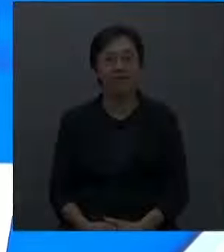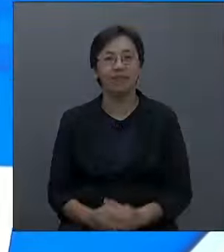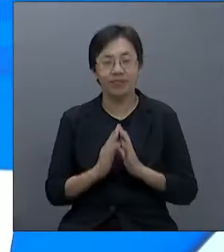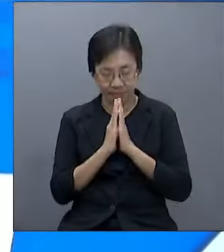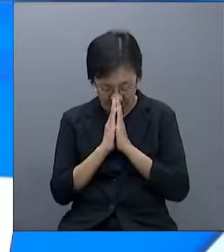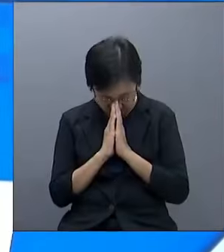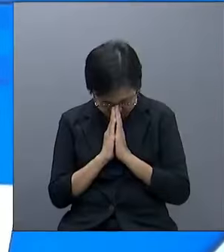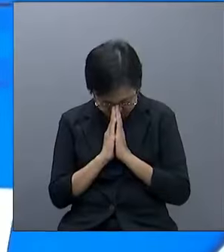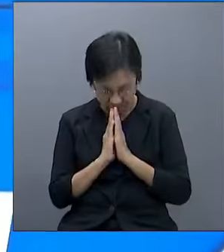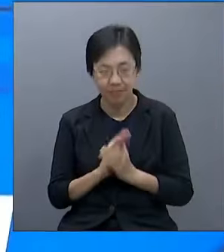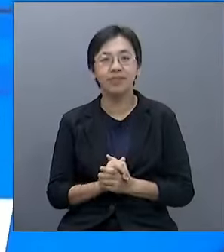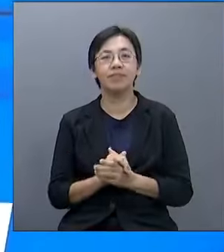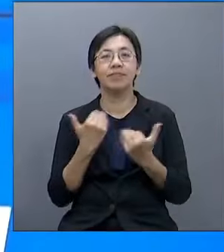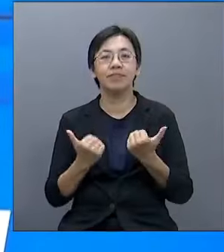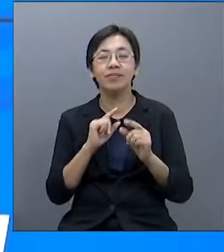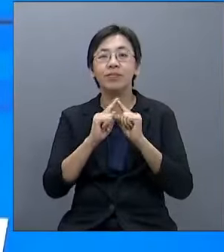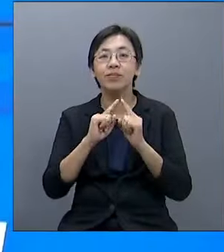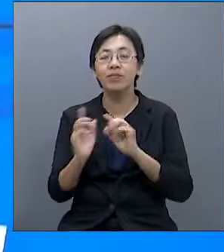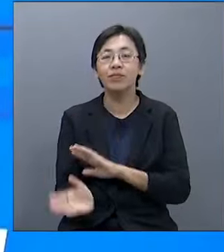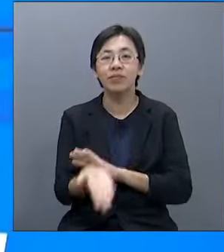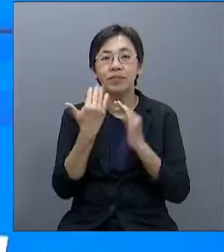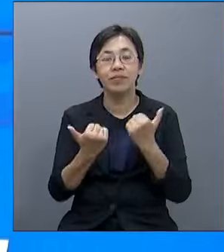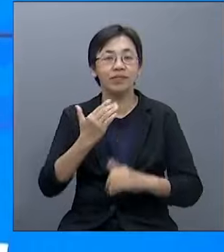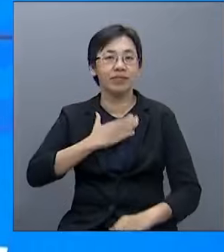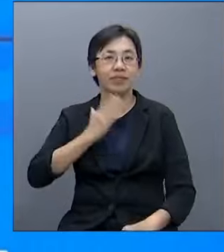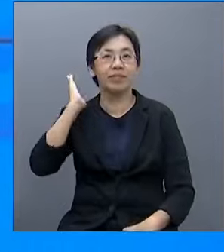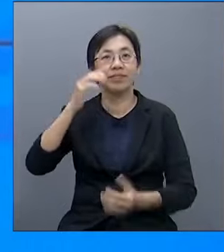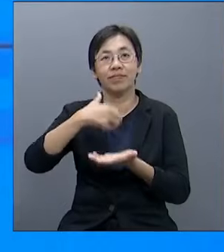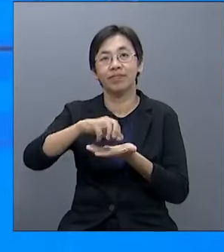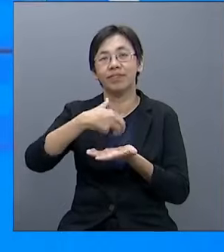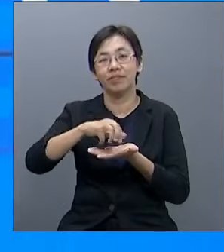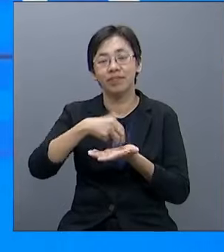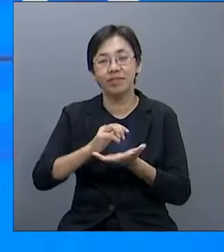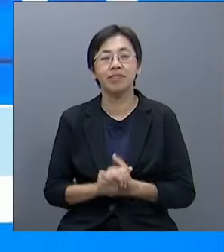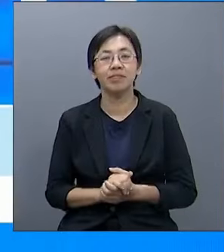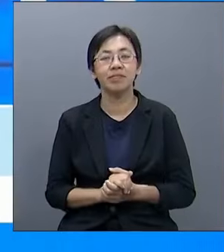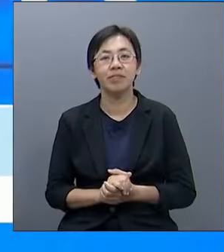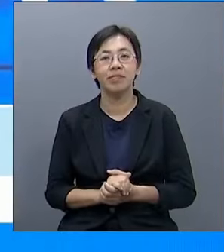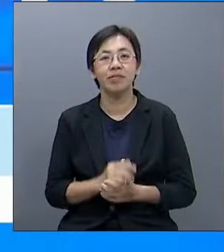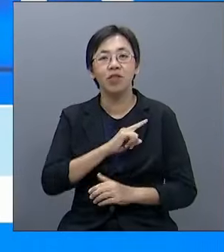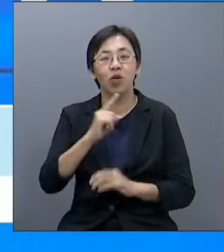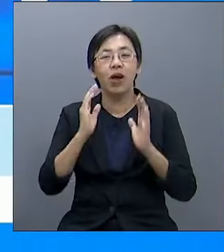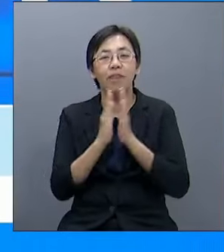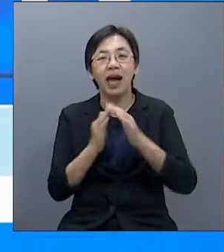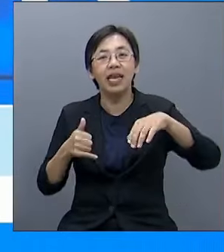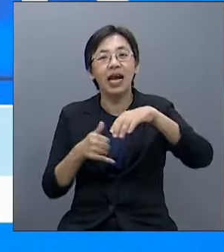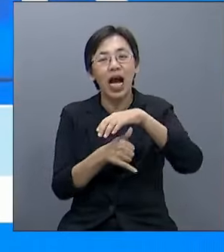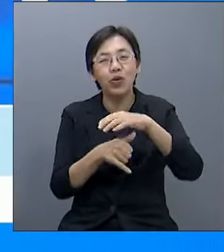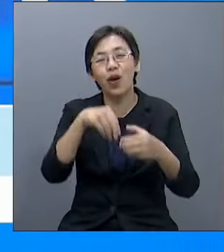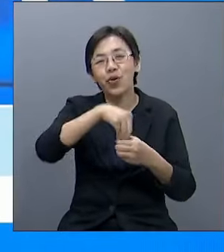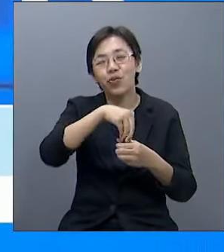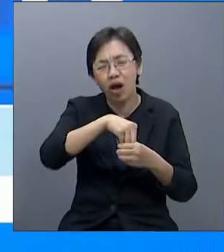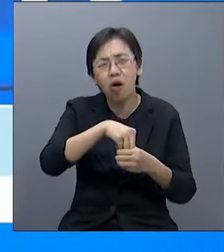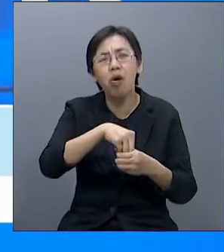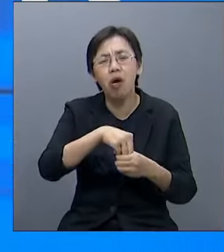ัสดีค่ะคุณผู้ชมคะคุยกันวันใหม่เช้านี้อยู่กับยุ้ยชมัยพรเห็นประเสริฐค่ะพูดถึงในช่วงวันเข้าพรรษาปีนี้ถ้าเกิดเรานับ